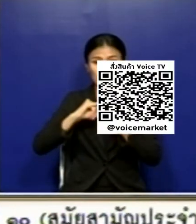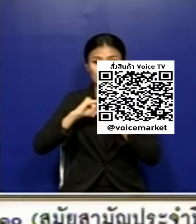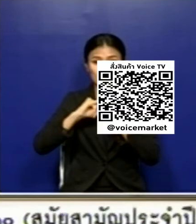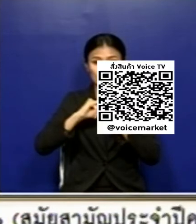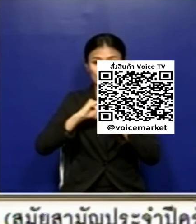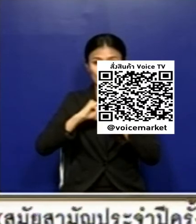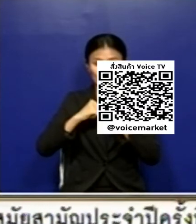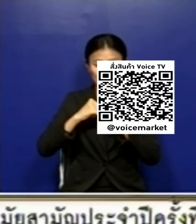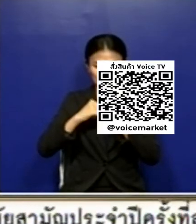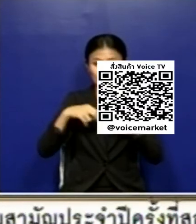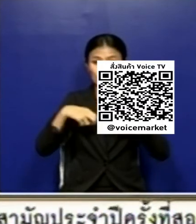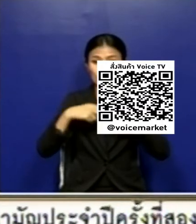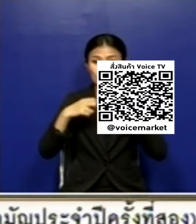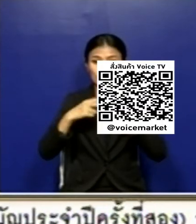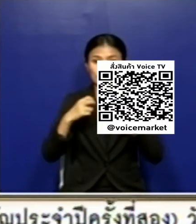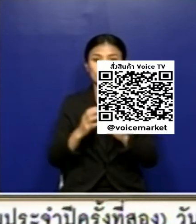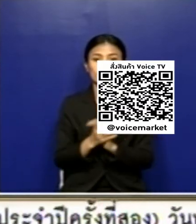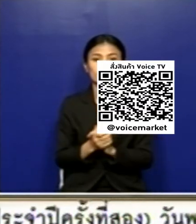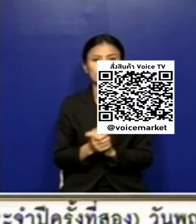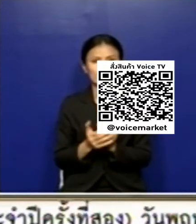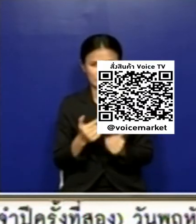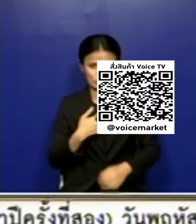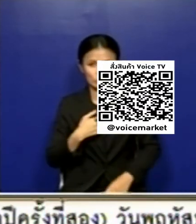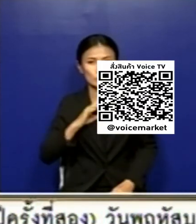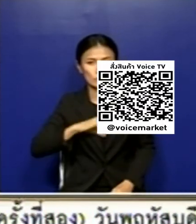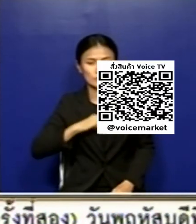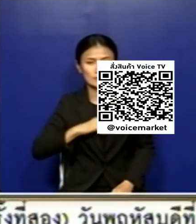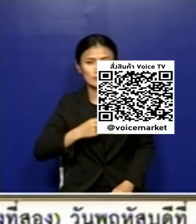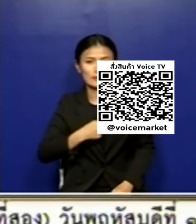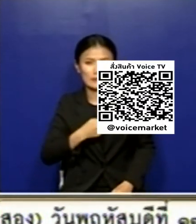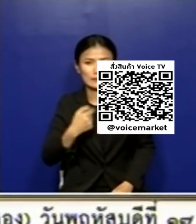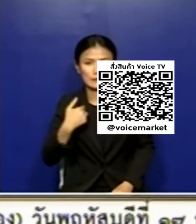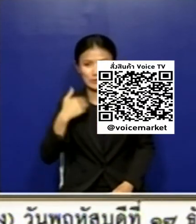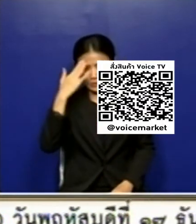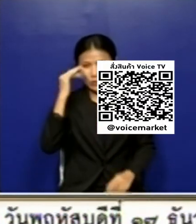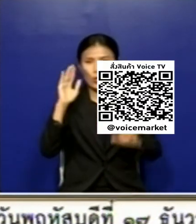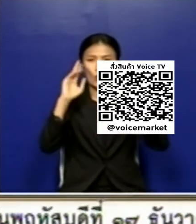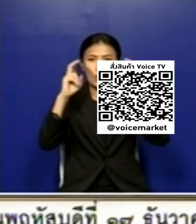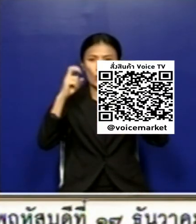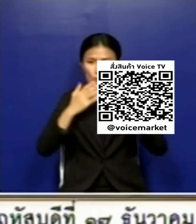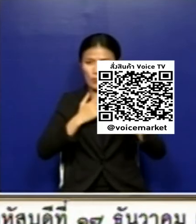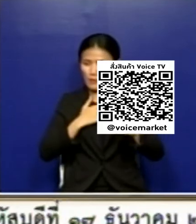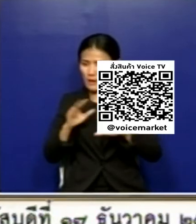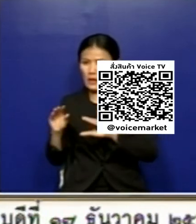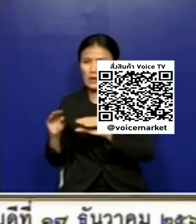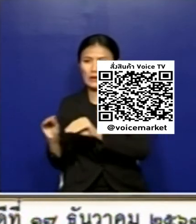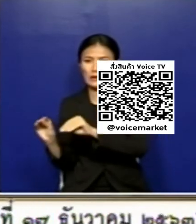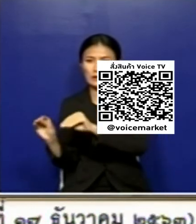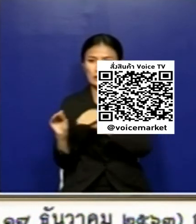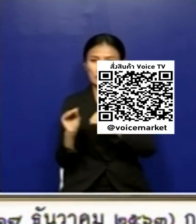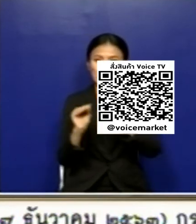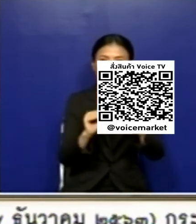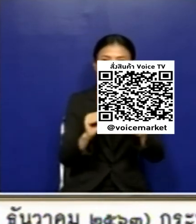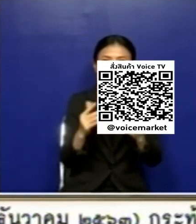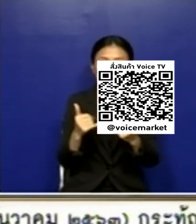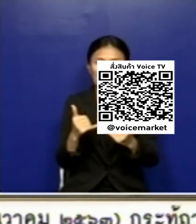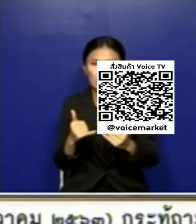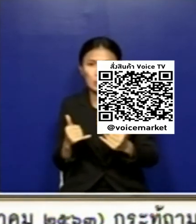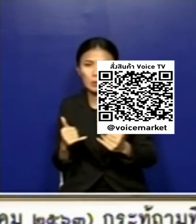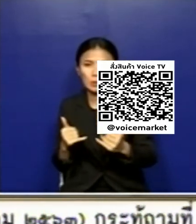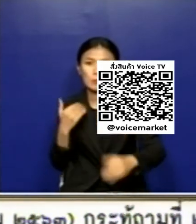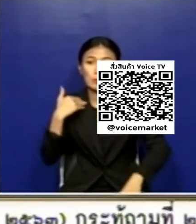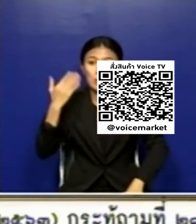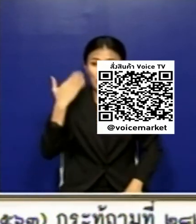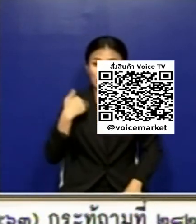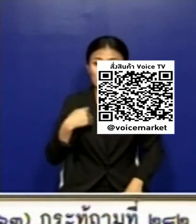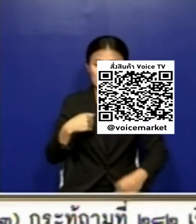นจากผลกระทบจากการระบาดของโควิดนะฮะที่หลายกลุ่มไม่ได้รับเงินเดือนละ 3,500 บาท2เดือนอาทินะครับกลุ่มคนที่ไม่มีสมา